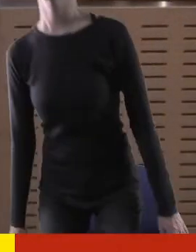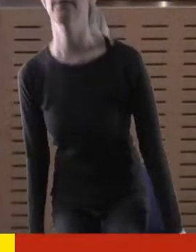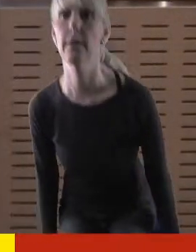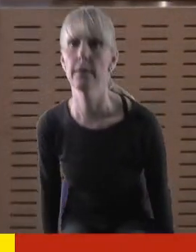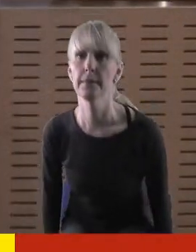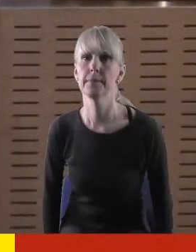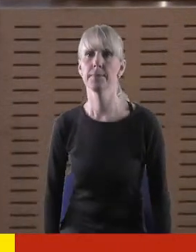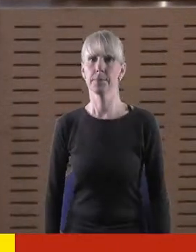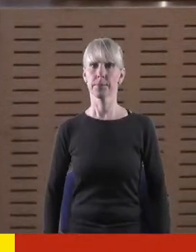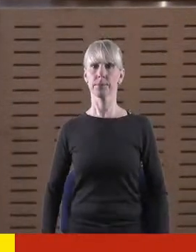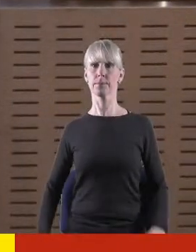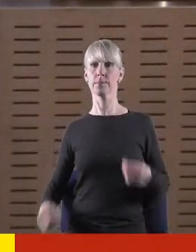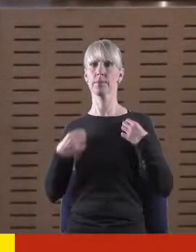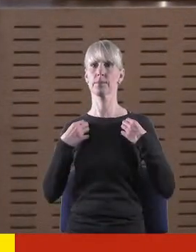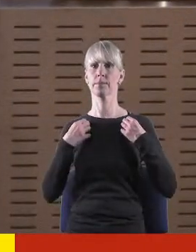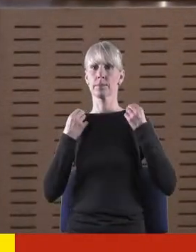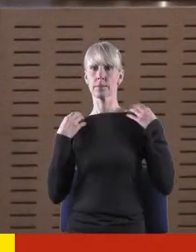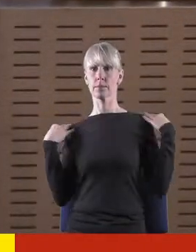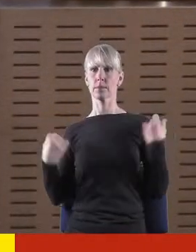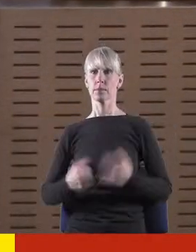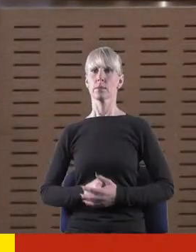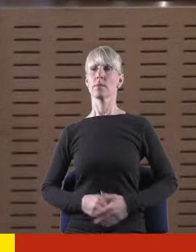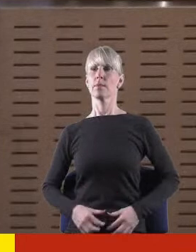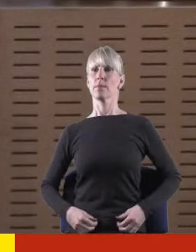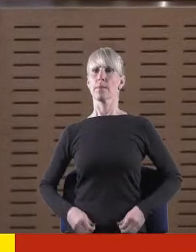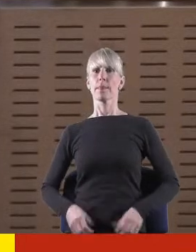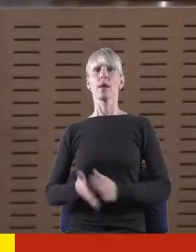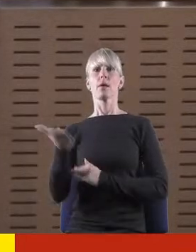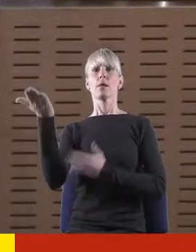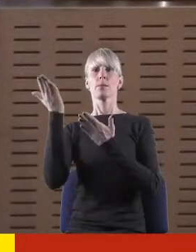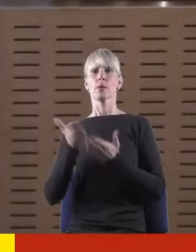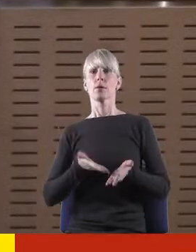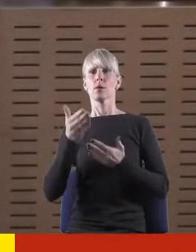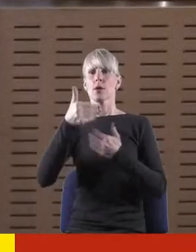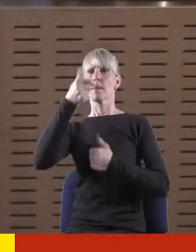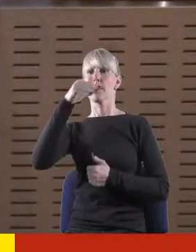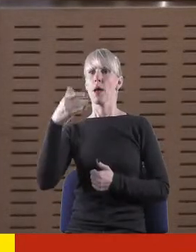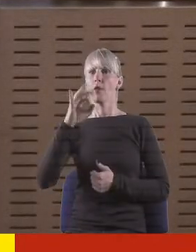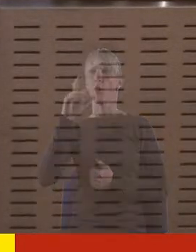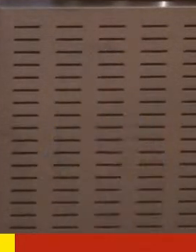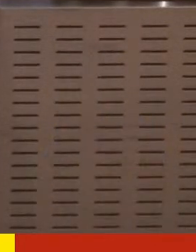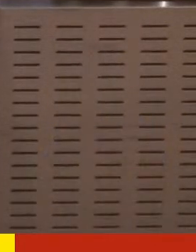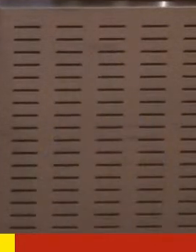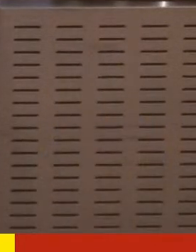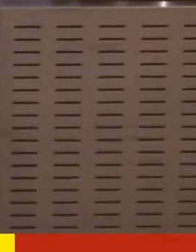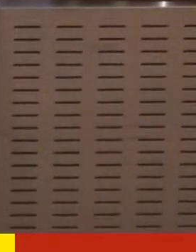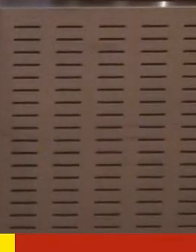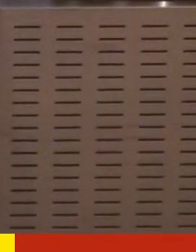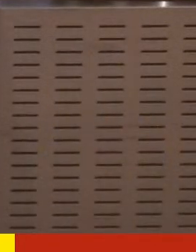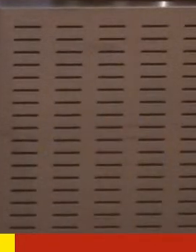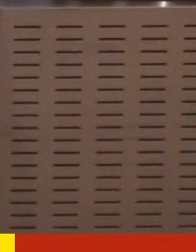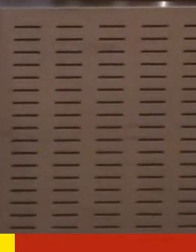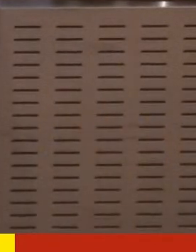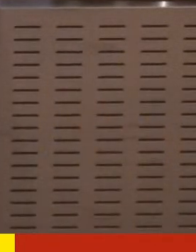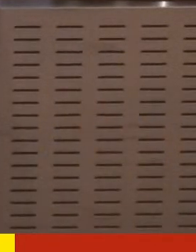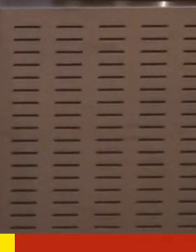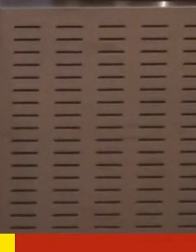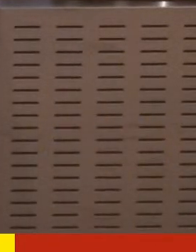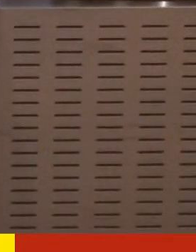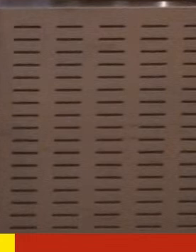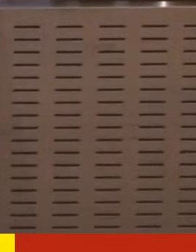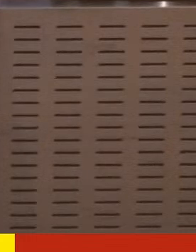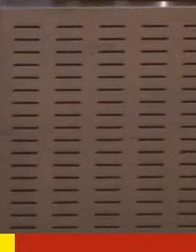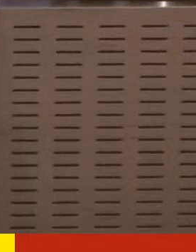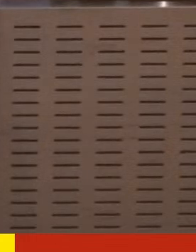Miazek, Pan Dyrektor Janowicz, Pan Dyrektor Jóźwiak, Pan Prezes Janusz Malinowski, Pani Dyrektor Magdalena Ambrozik, Pani